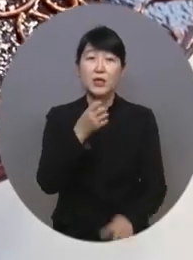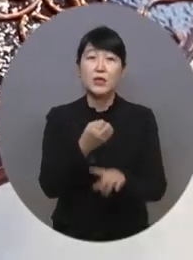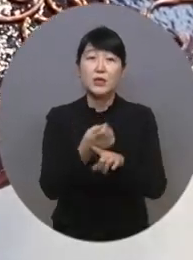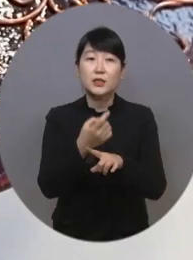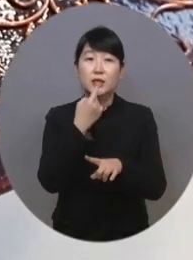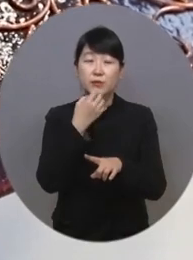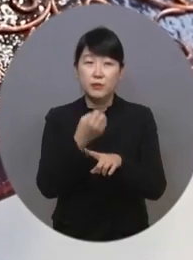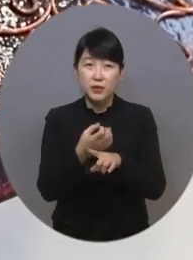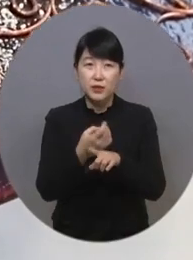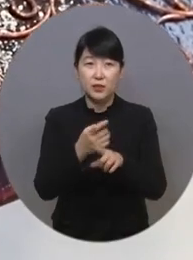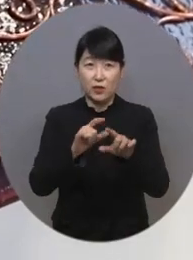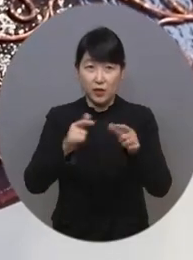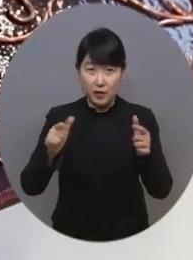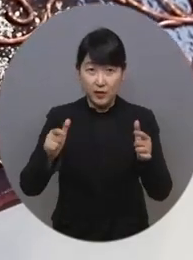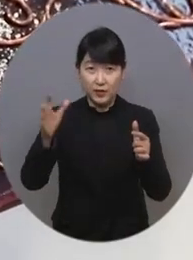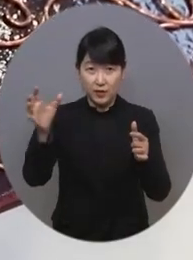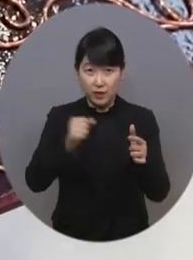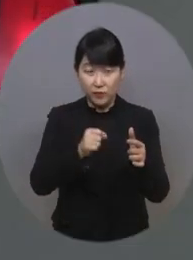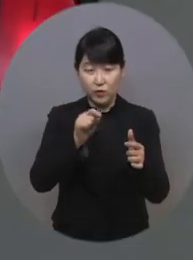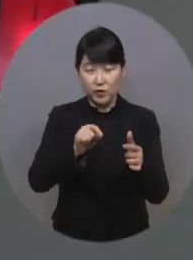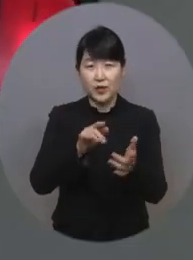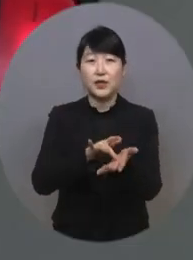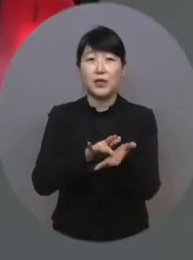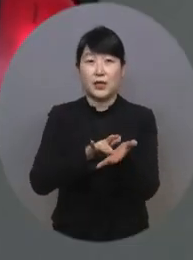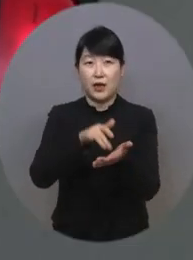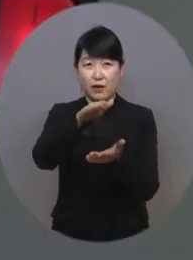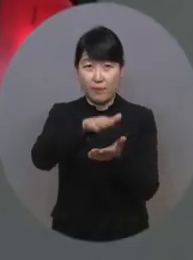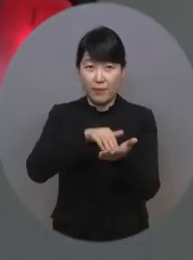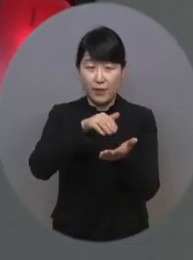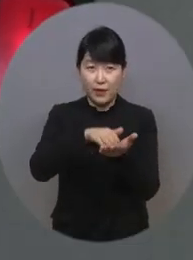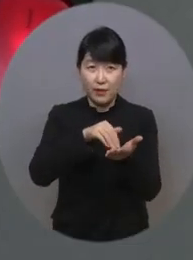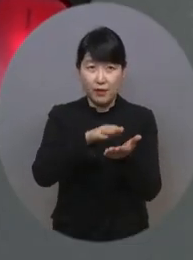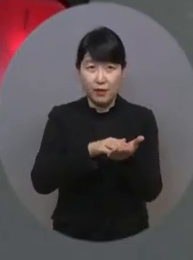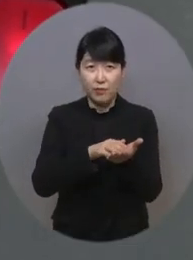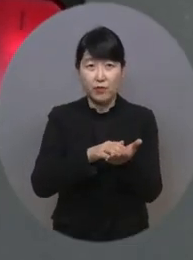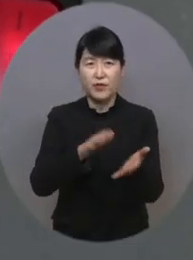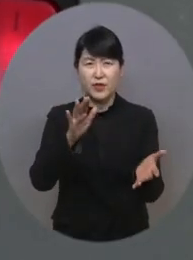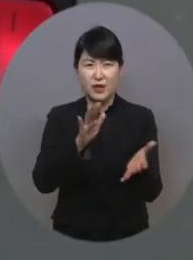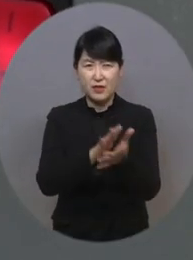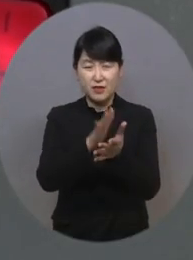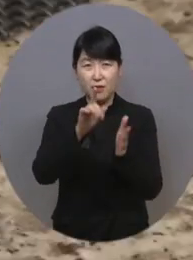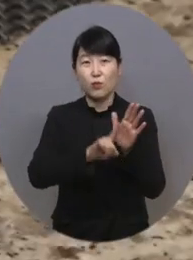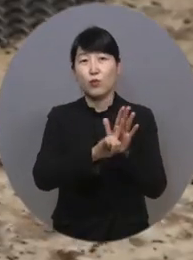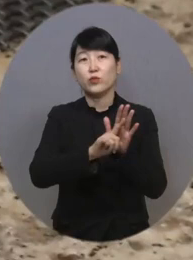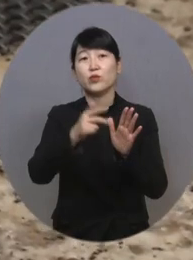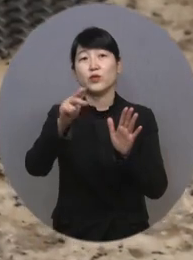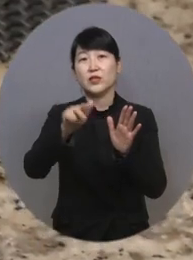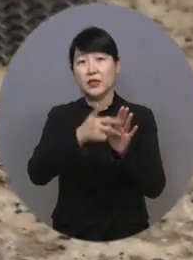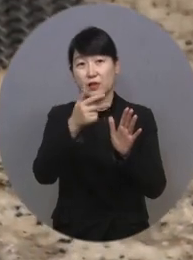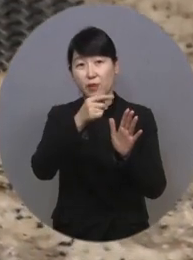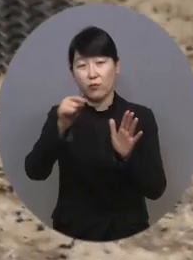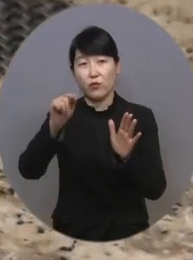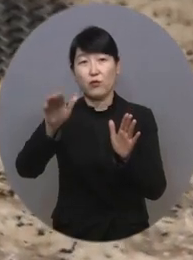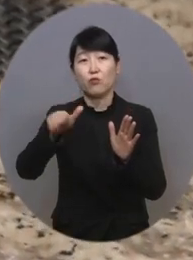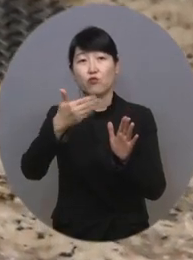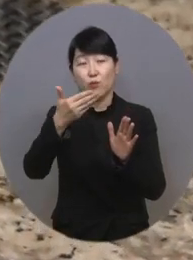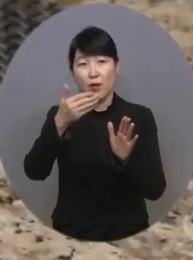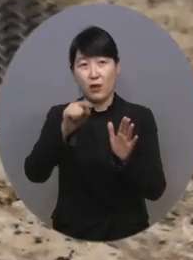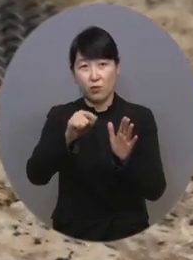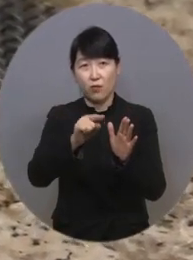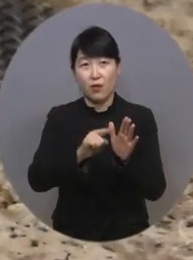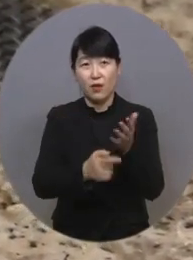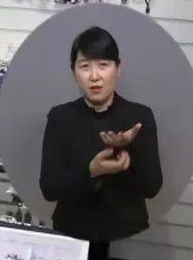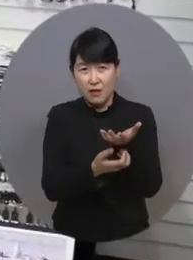등 바탕 재료에 유약을 바른 후 700에서 900도의 뜨거운 불에 굽고 녹이는 과정을 수십